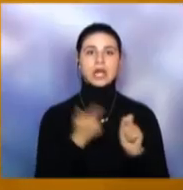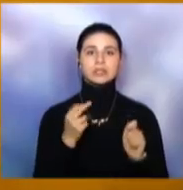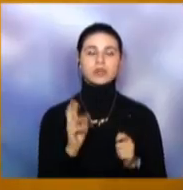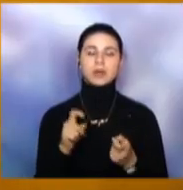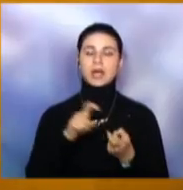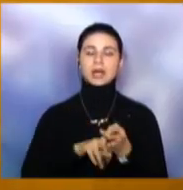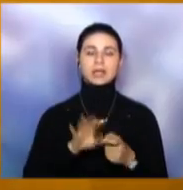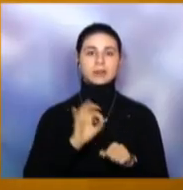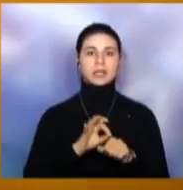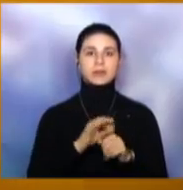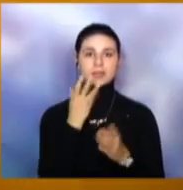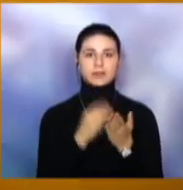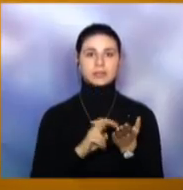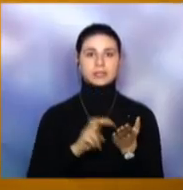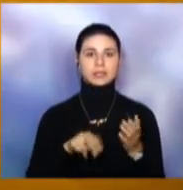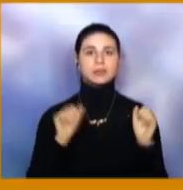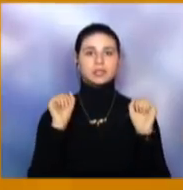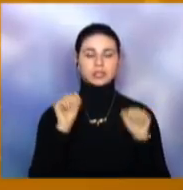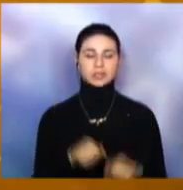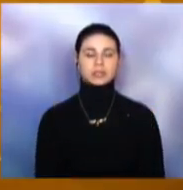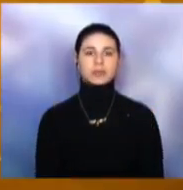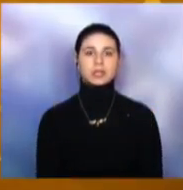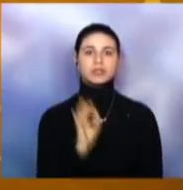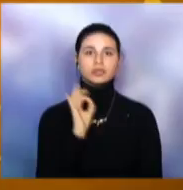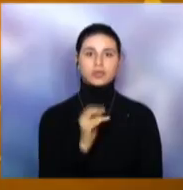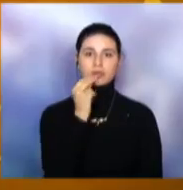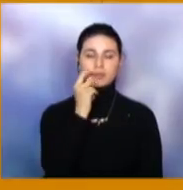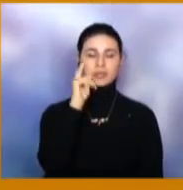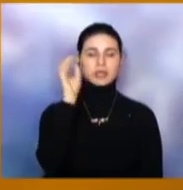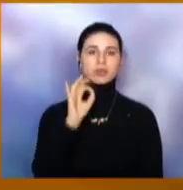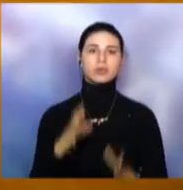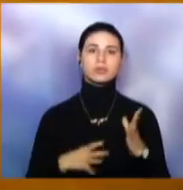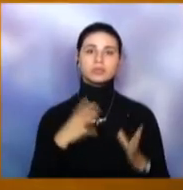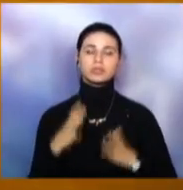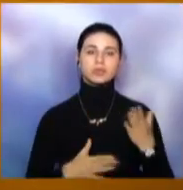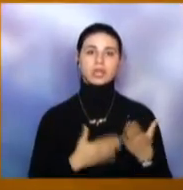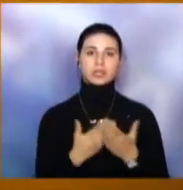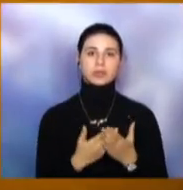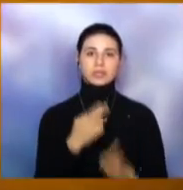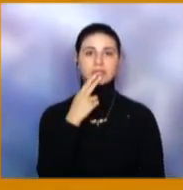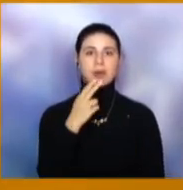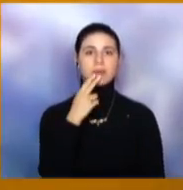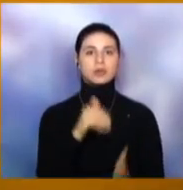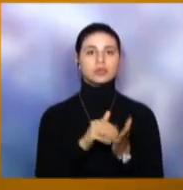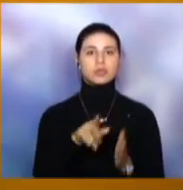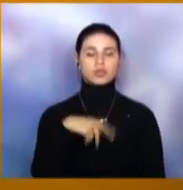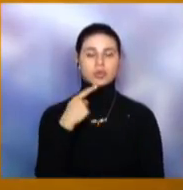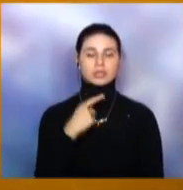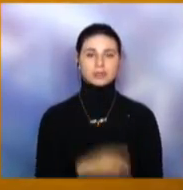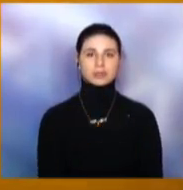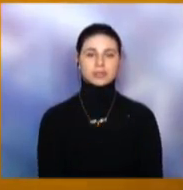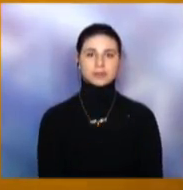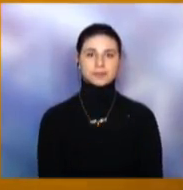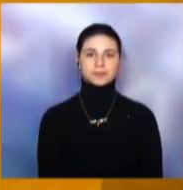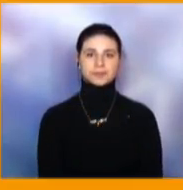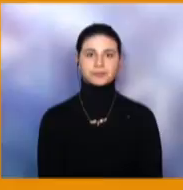და არაგადამდებ დაავადებათა თავიდან აცილება შესაძლებელია სწორი კვებით, რეგულარული ფიზიკური აქტივობით, თამბაქოზე უარის